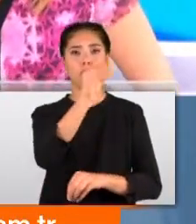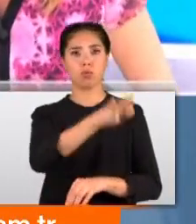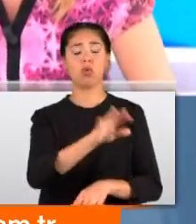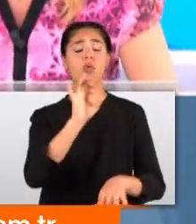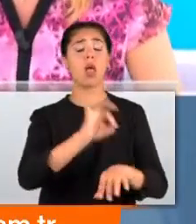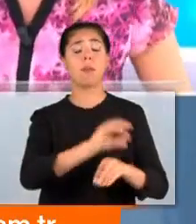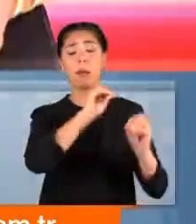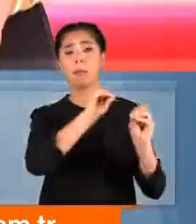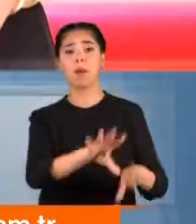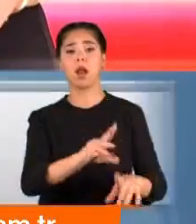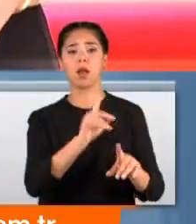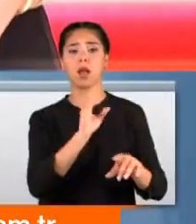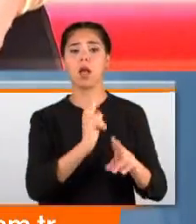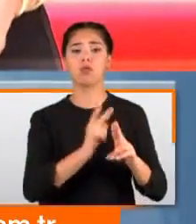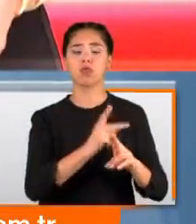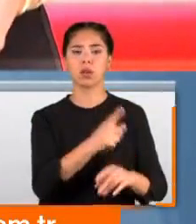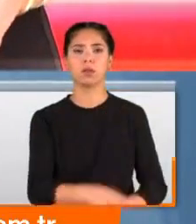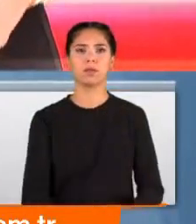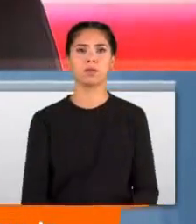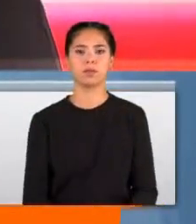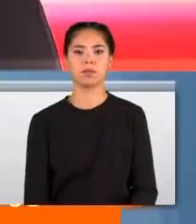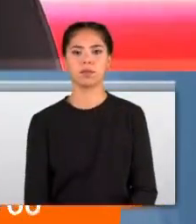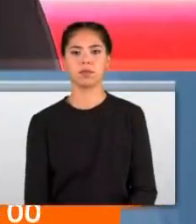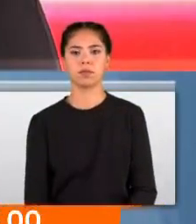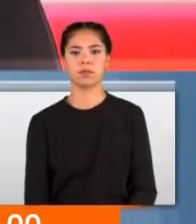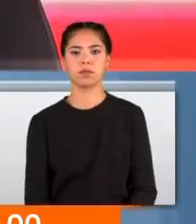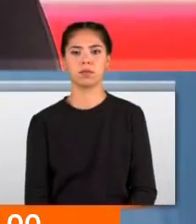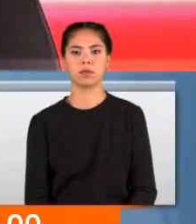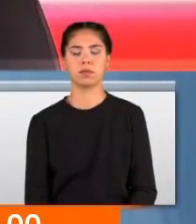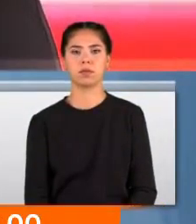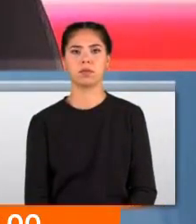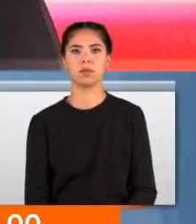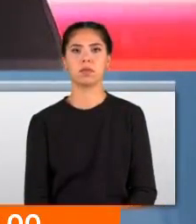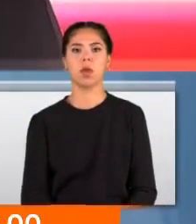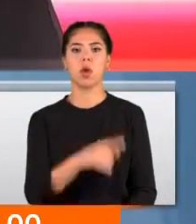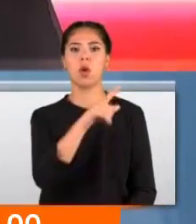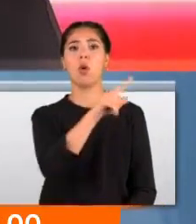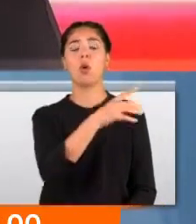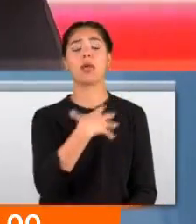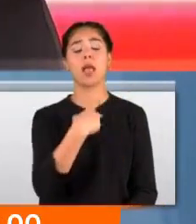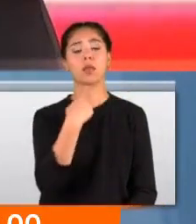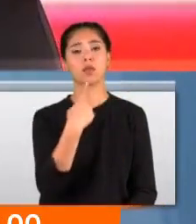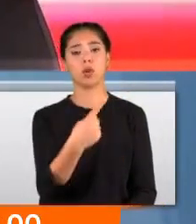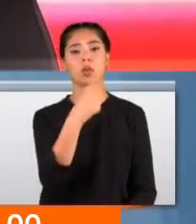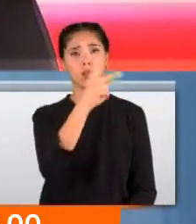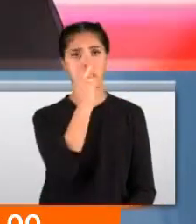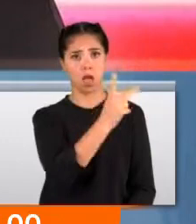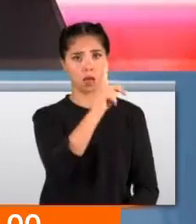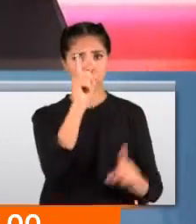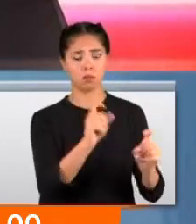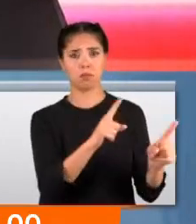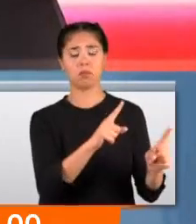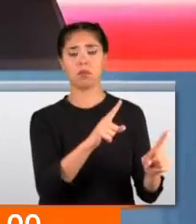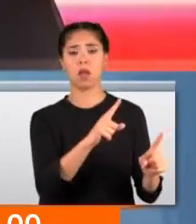bırakacaksın, hemen. Ben kimseyi zorla tutmuyorum. Zorlasını benden bahsetmiyorum. O sizin beyanınız. Size mi ait o çocuk?